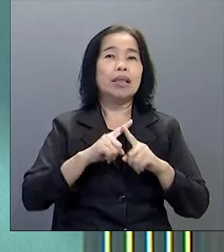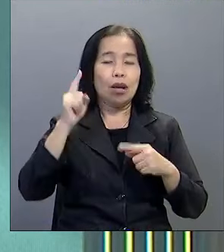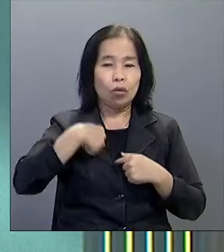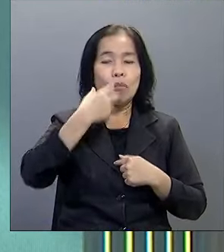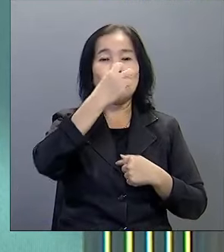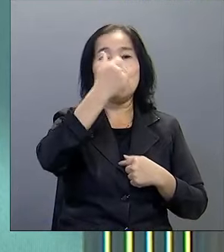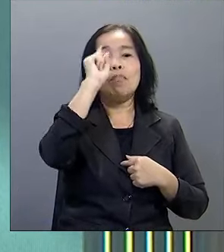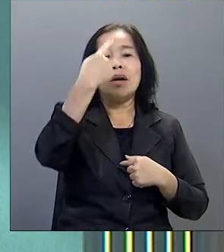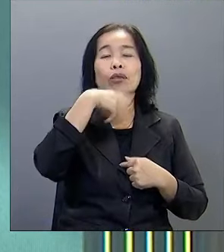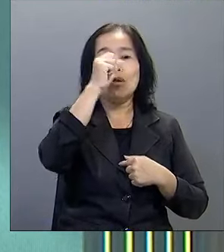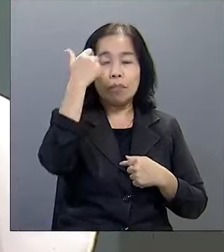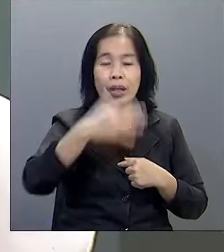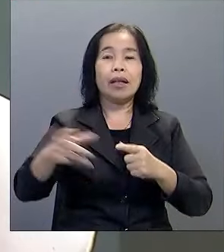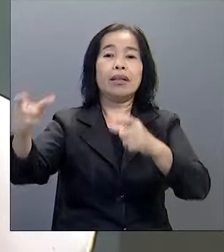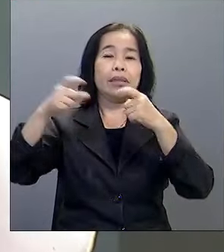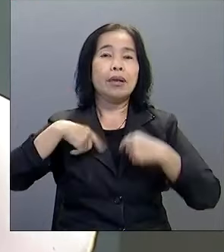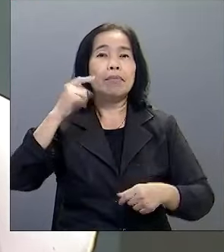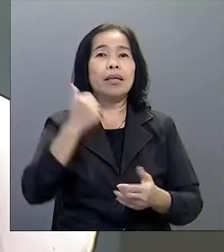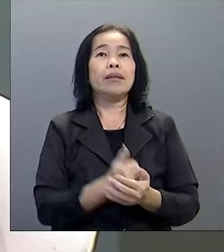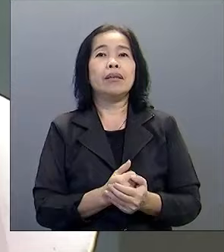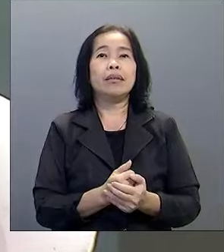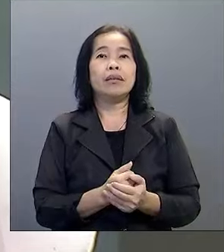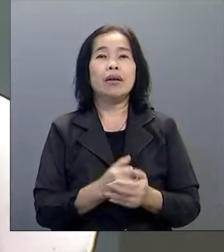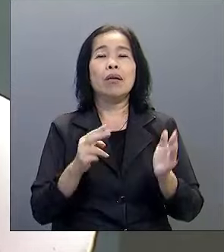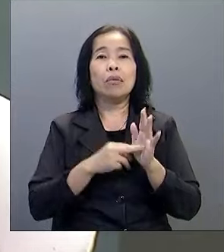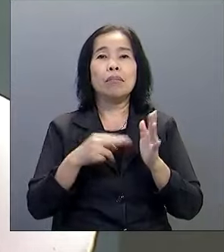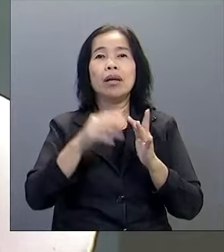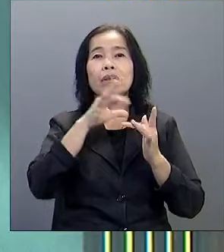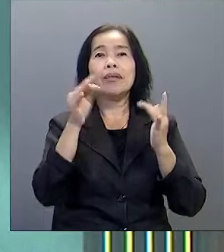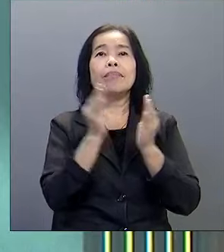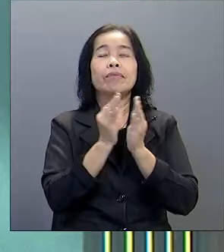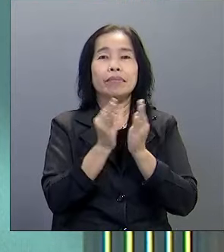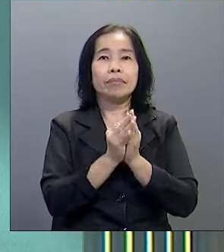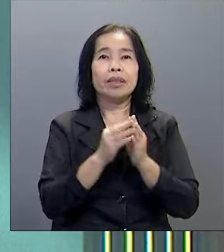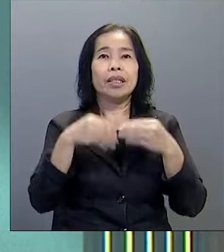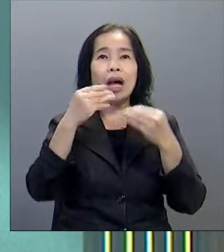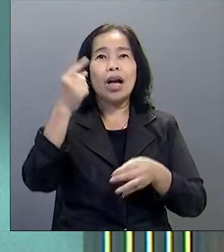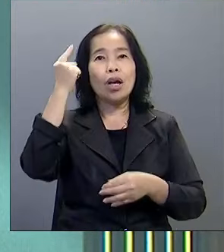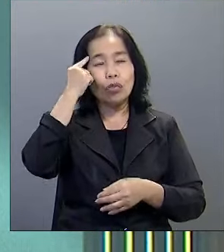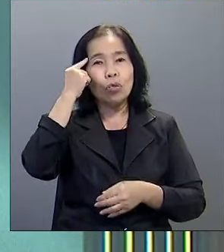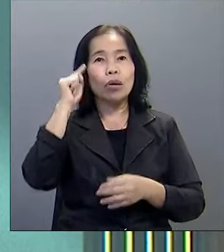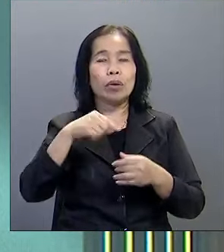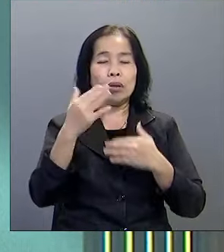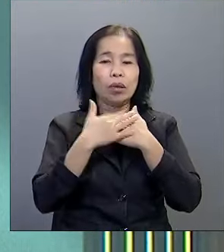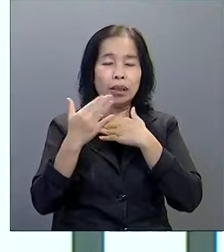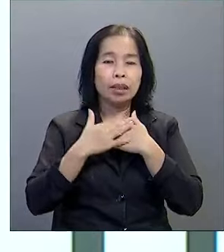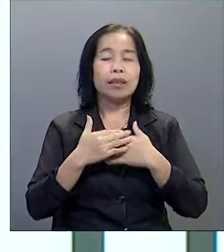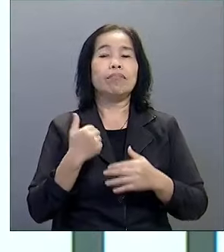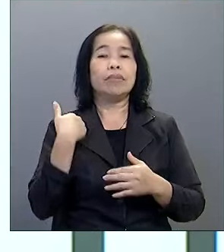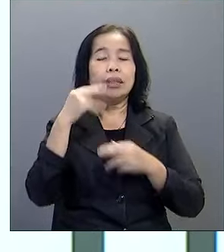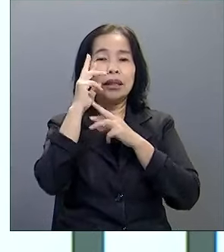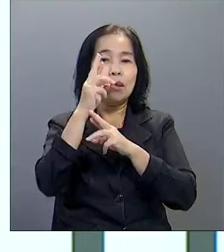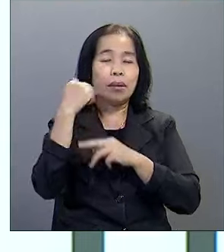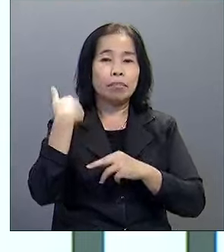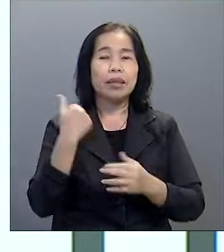ีไมครบกระหนดหัจพได้คืนแล้ 8 คไม่ครบไมคืasนแค่ 8เพื่ใหรู้ว่าคืนยัต้องระวังตัวนะแล้ว πงตเรยวเวล